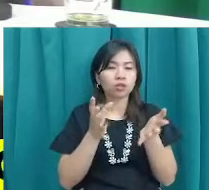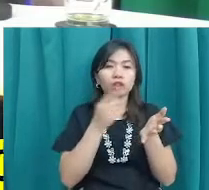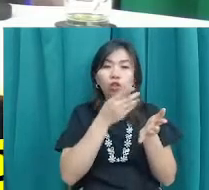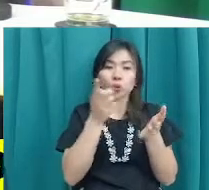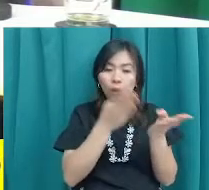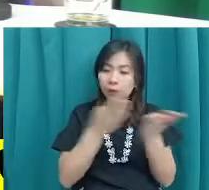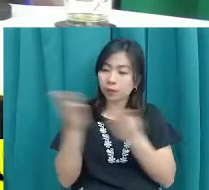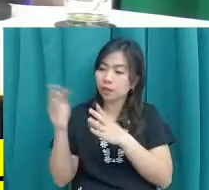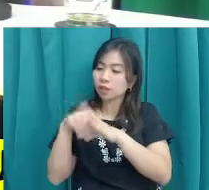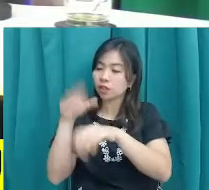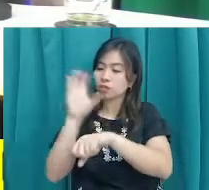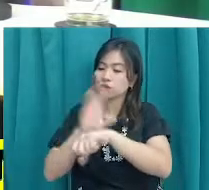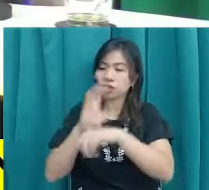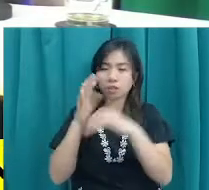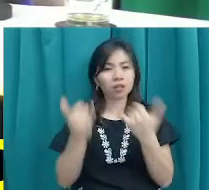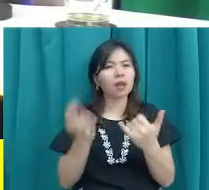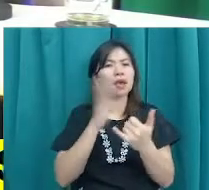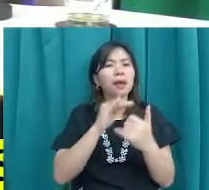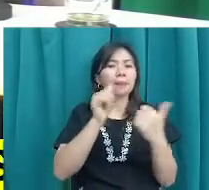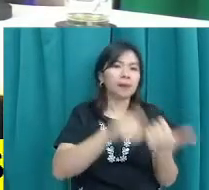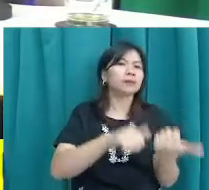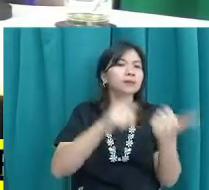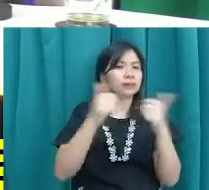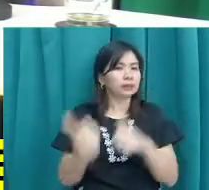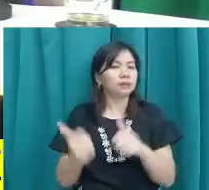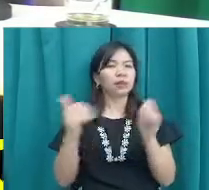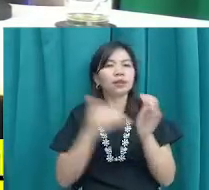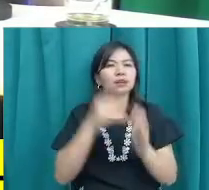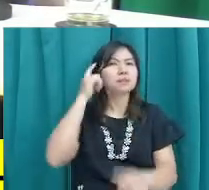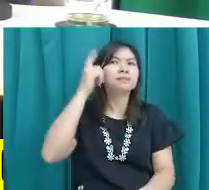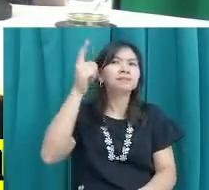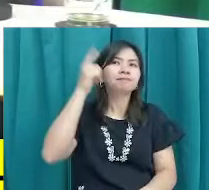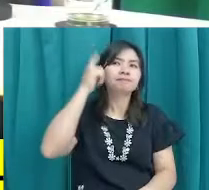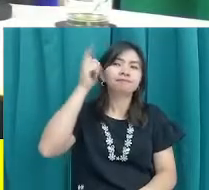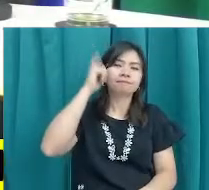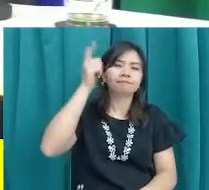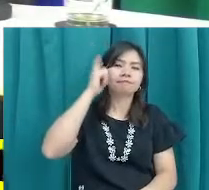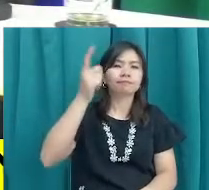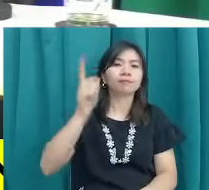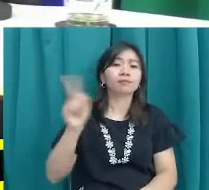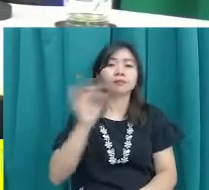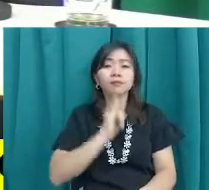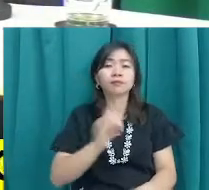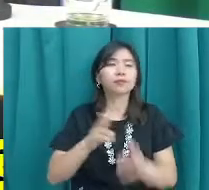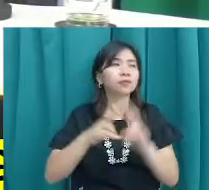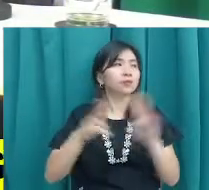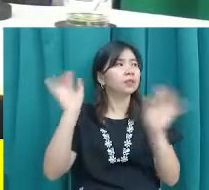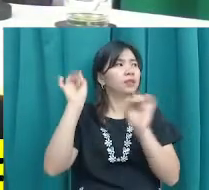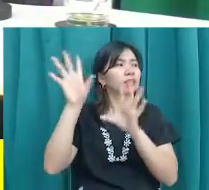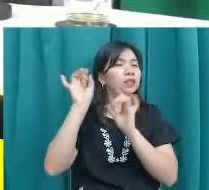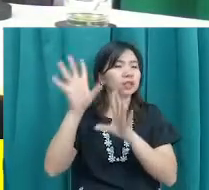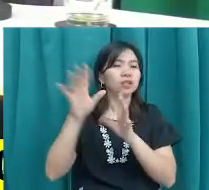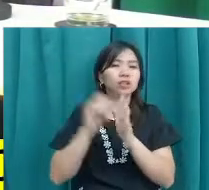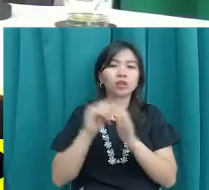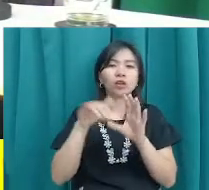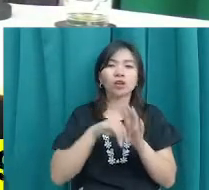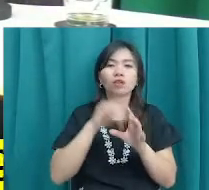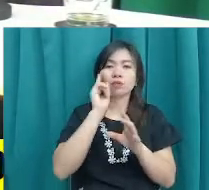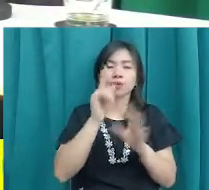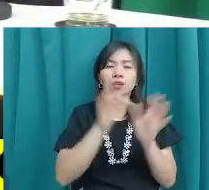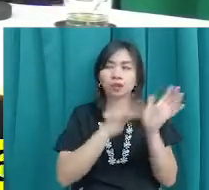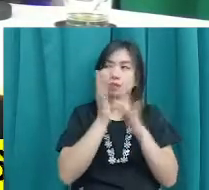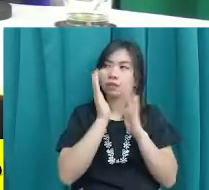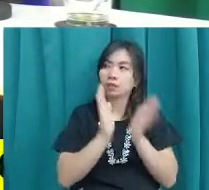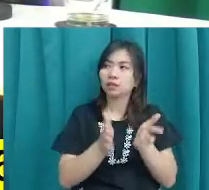Tahimik tayo ngayon. Realization tayo. Ang pinaka nakakatakot na pangyayari sa buhay ng isang disipulo,